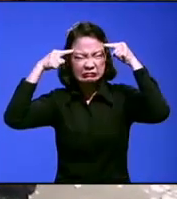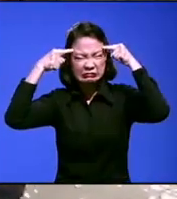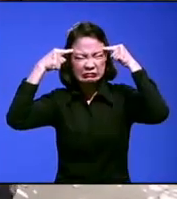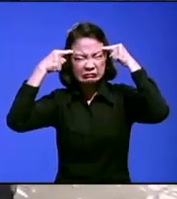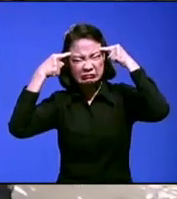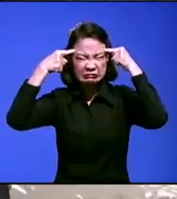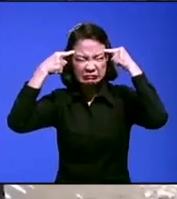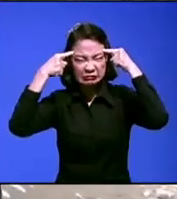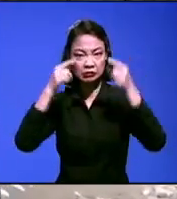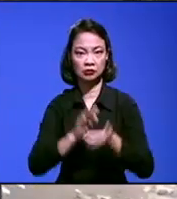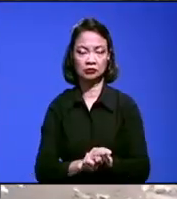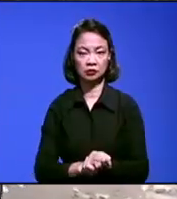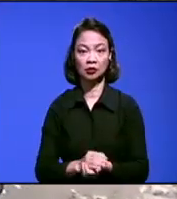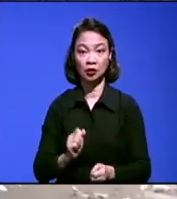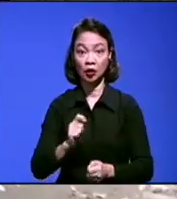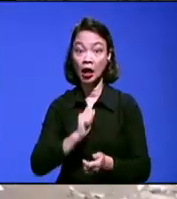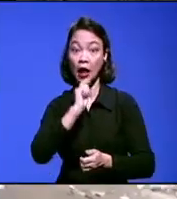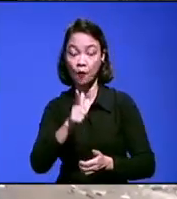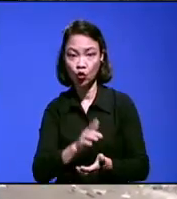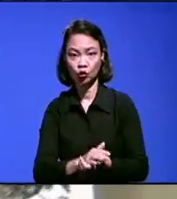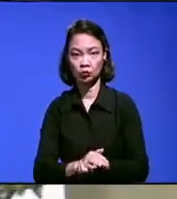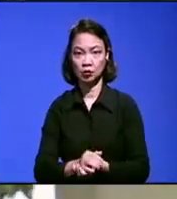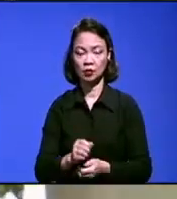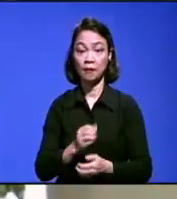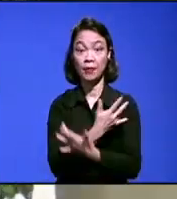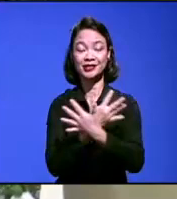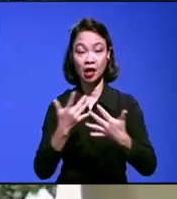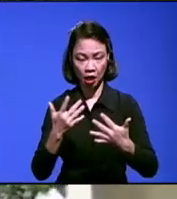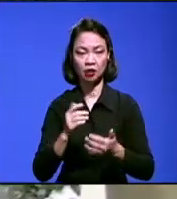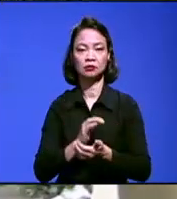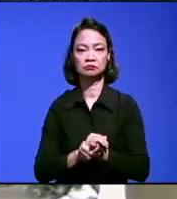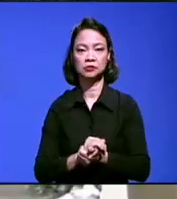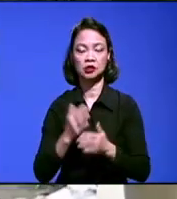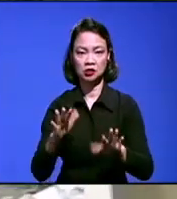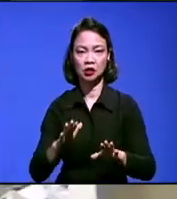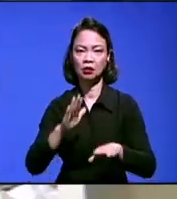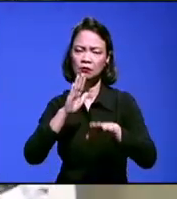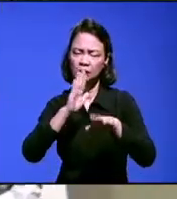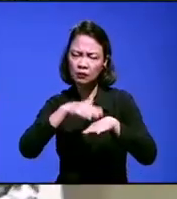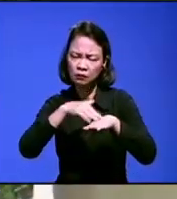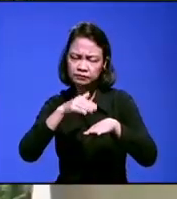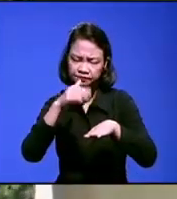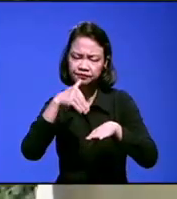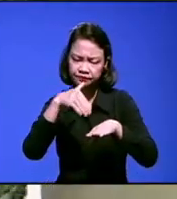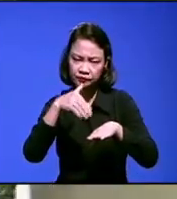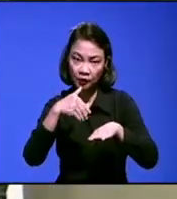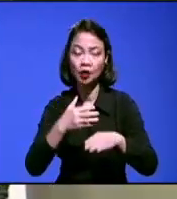iya. Oh, kata saya gitu. Pak lingkungan, saya bilang. Saya dapat laporan warga. Usai dibujuk, perempuan ini akhirnya bersedia